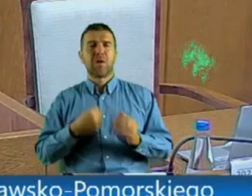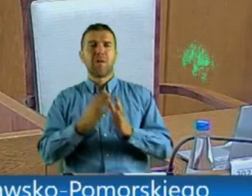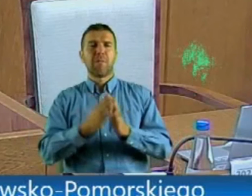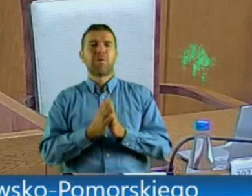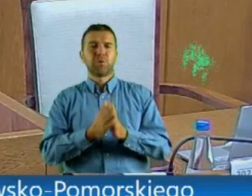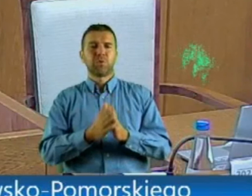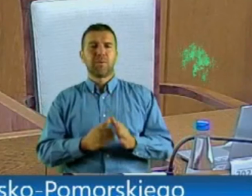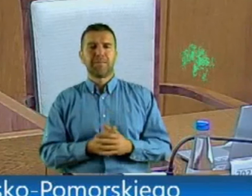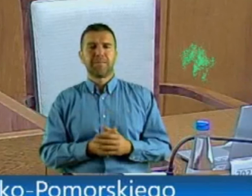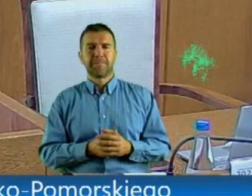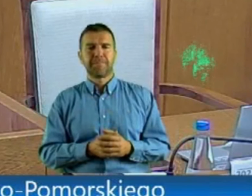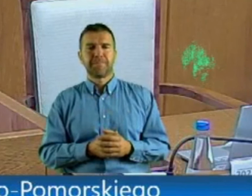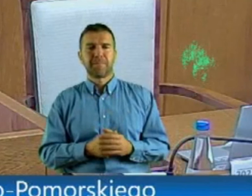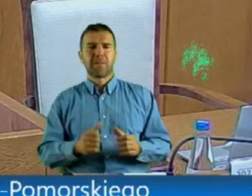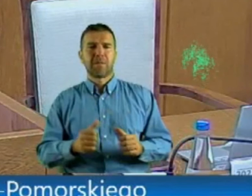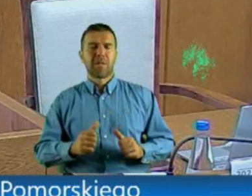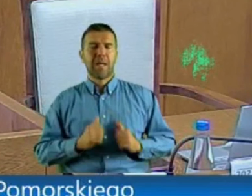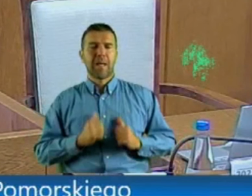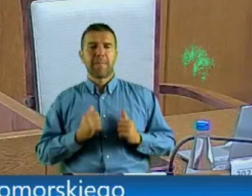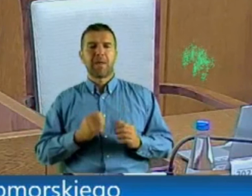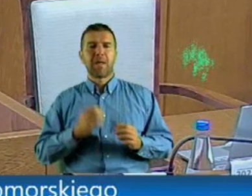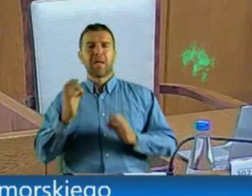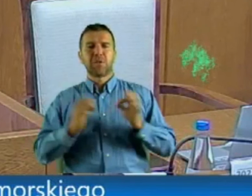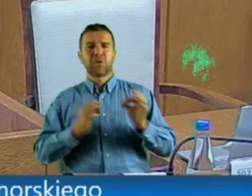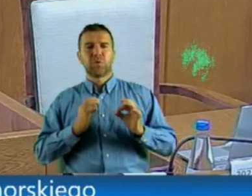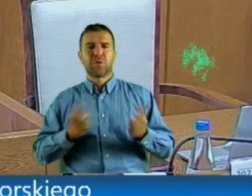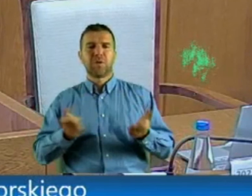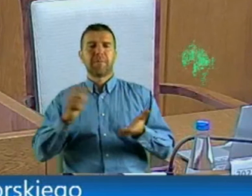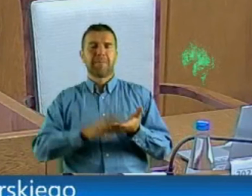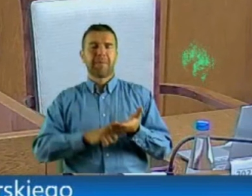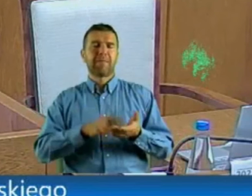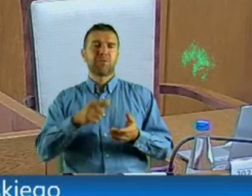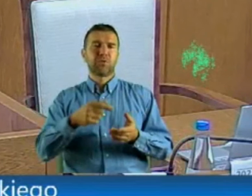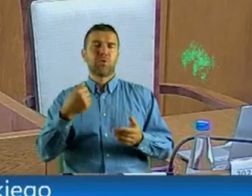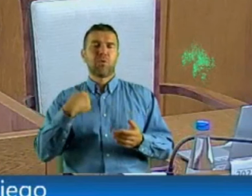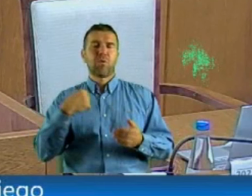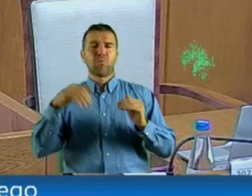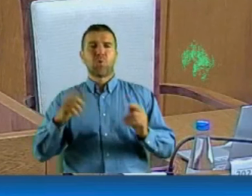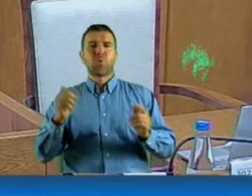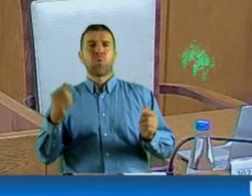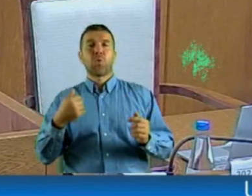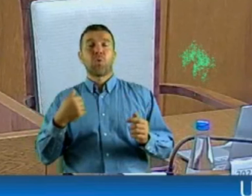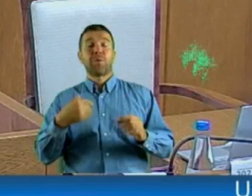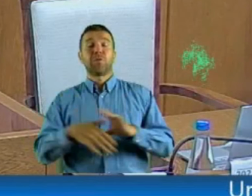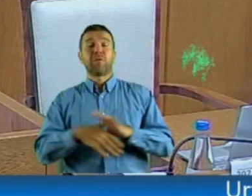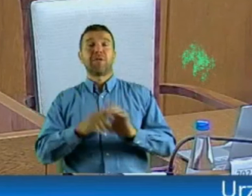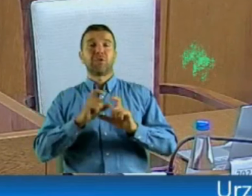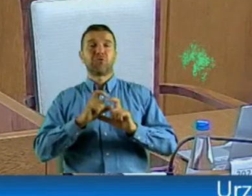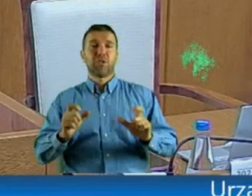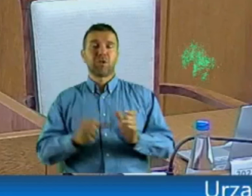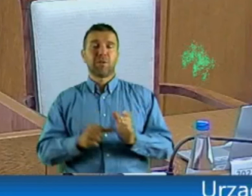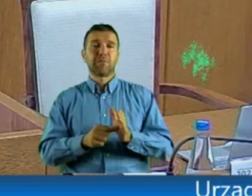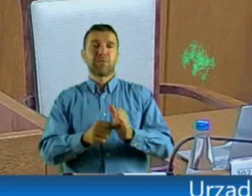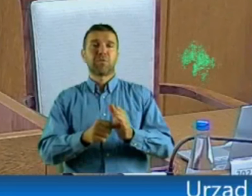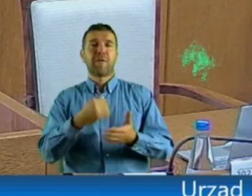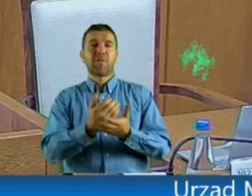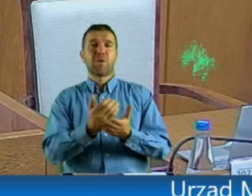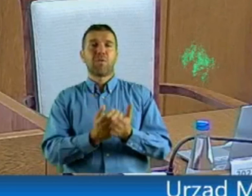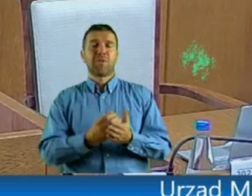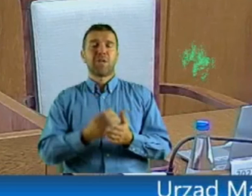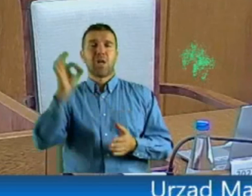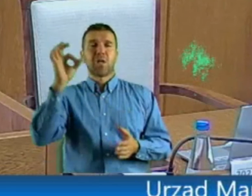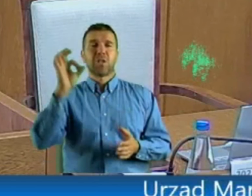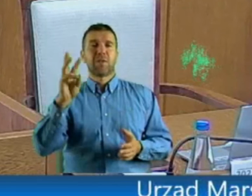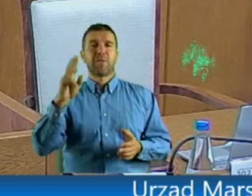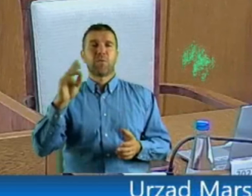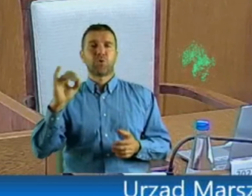go o to, aby historycznie pierwszy taki konwent mógł się odbyć podczas przewodnictwa województwa